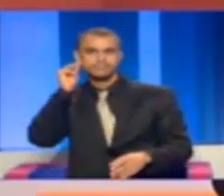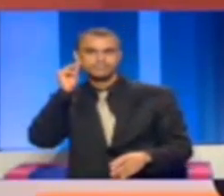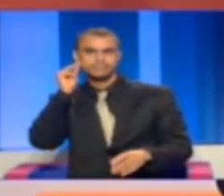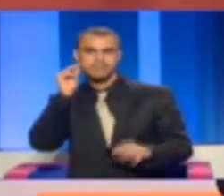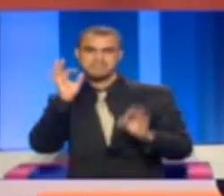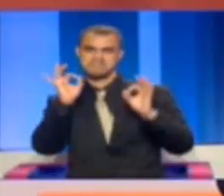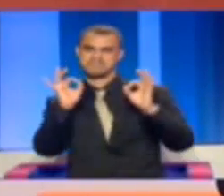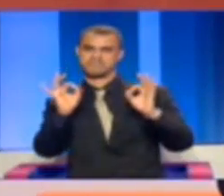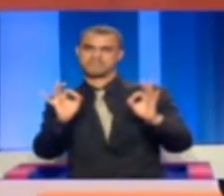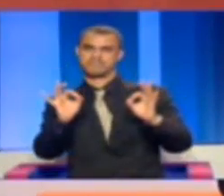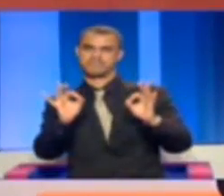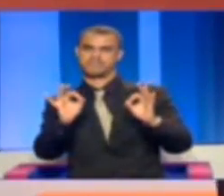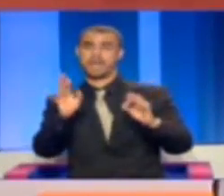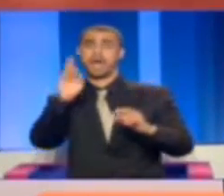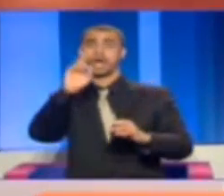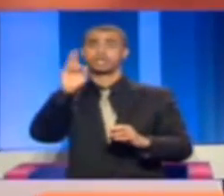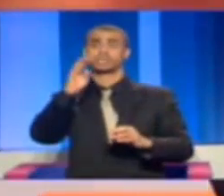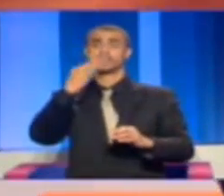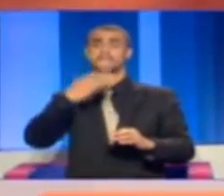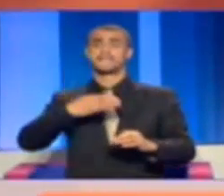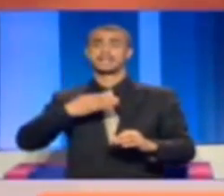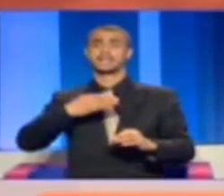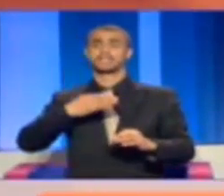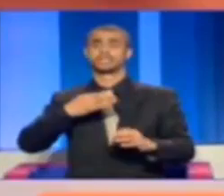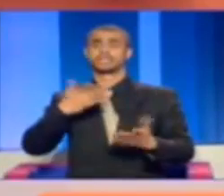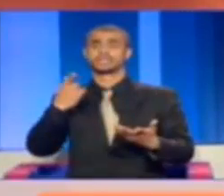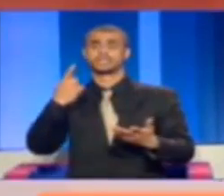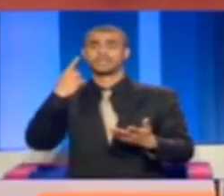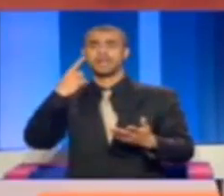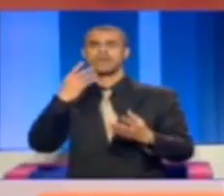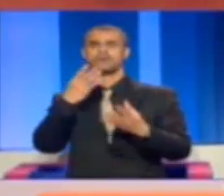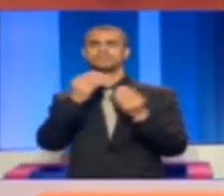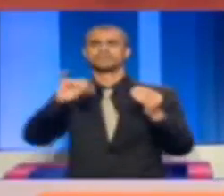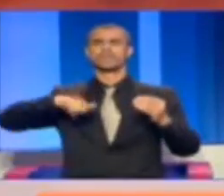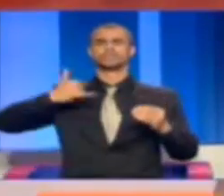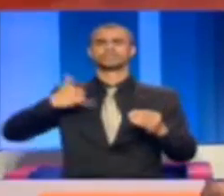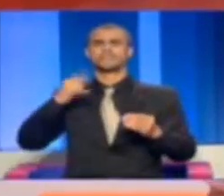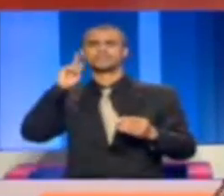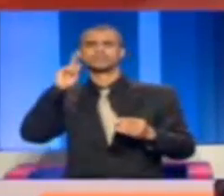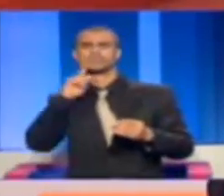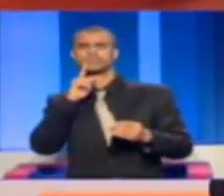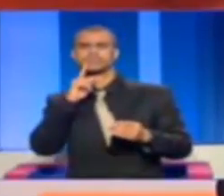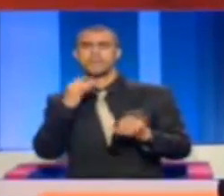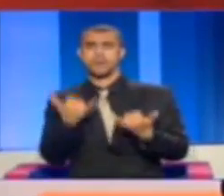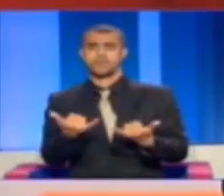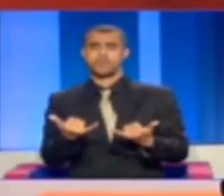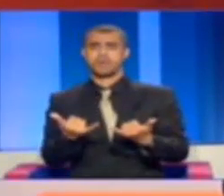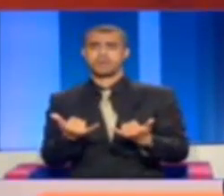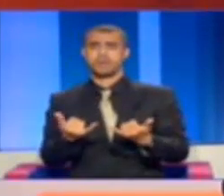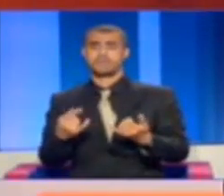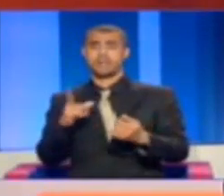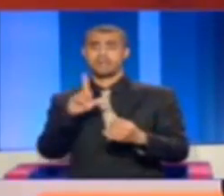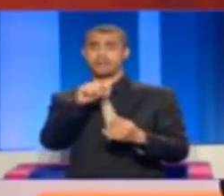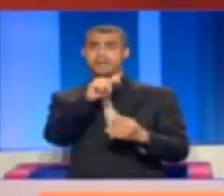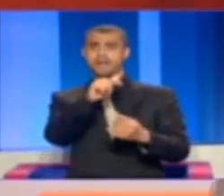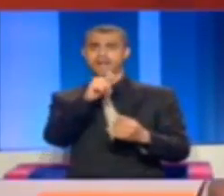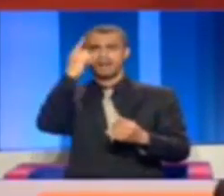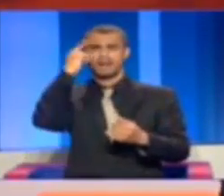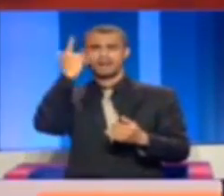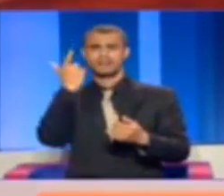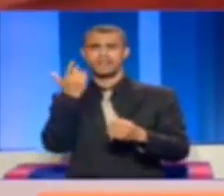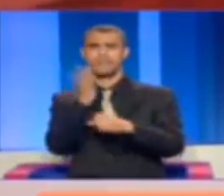أنصتنا بإمعان لرشيد محتاش والعدد من شباب الصم وتعرفنا عليهم، ومعنا اليوم ممثلين على هذه